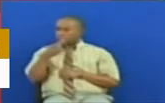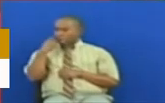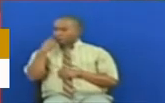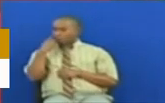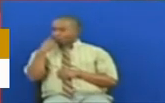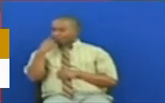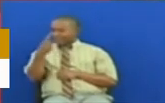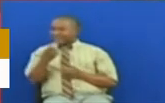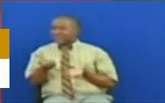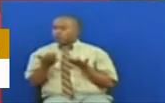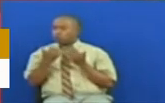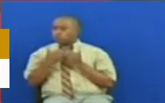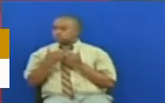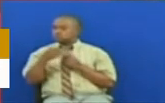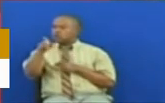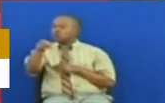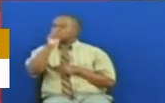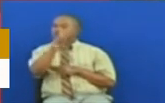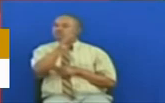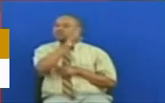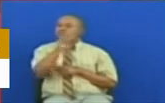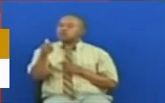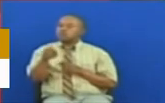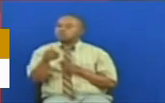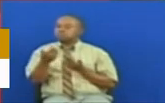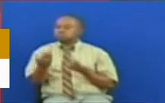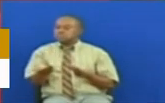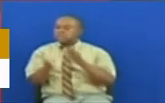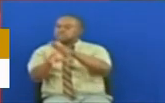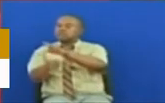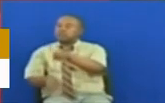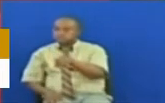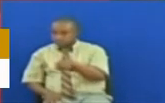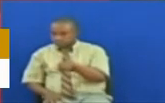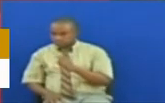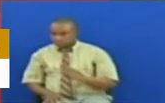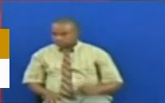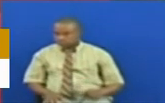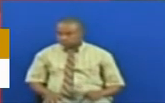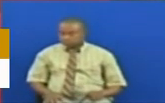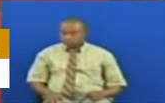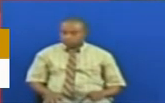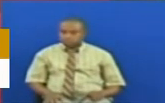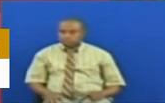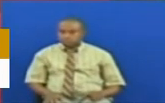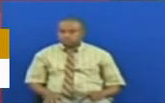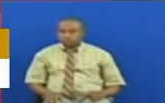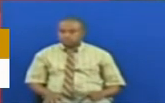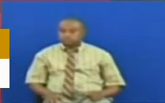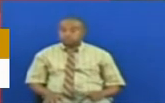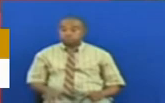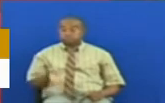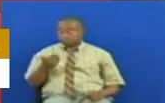catching capacity ambayo inachukuliwa na zile meli zilokuwa zimeomba leseni katika nchi yetu. Na kuweza